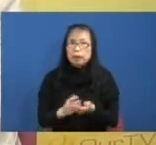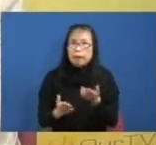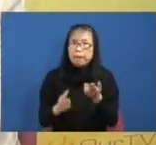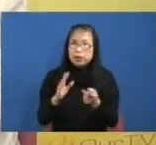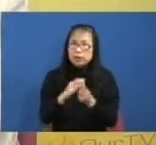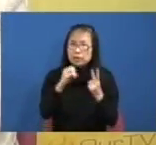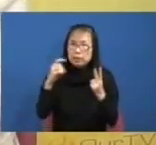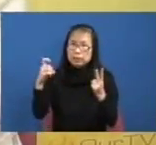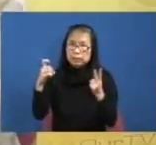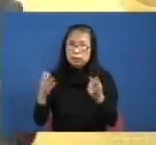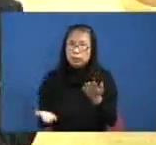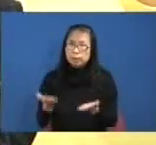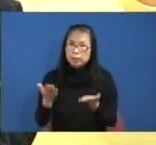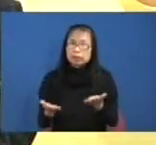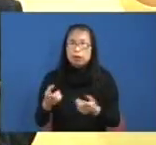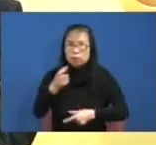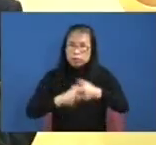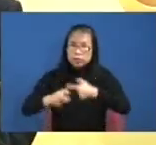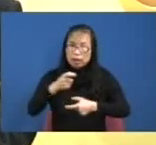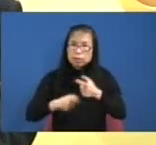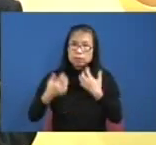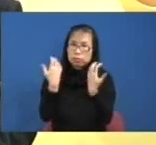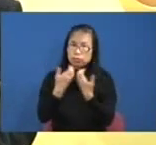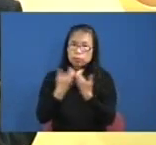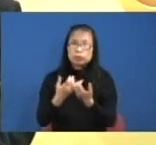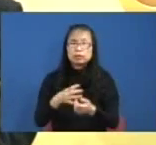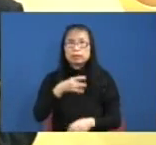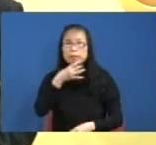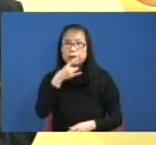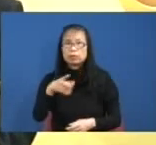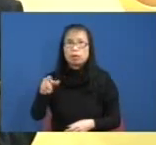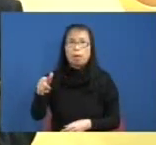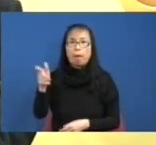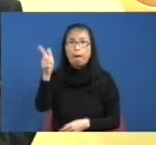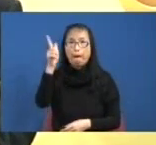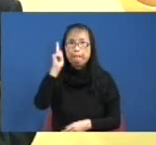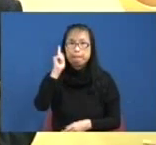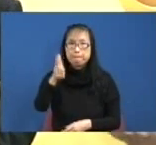2009年的話呢，那個生意額呢就未去到800億、